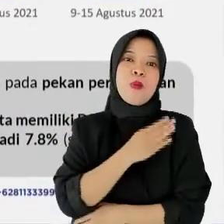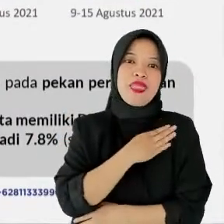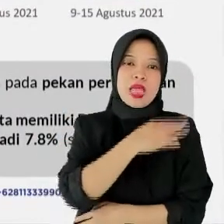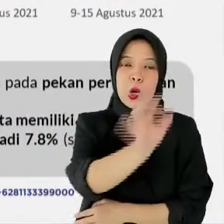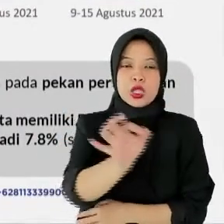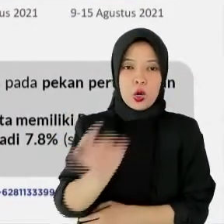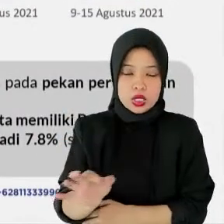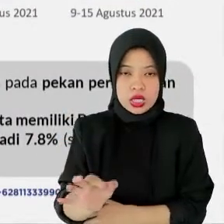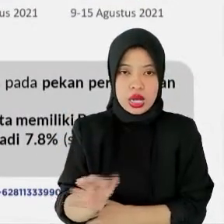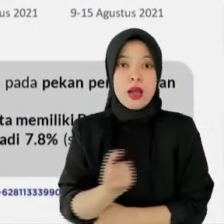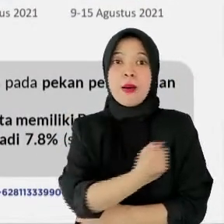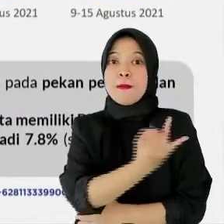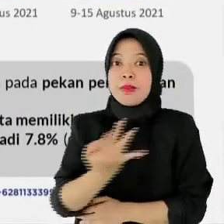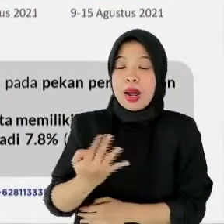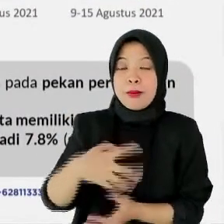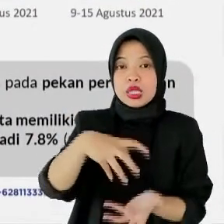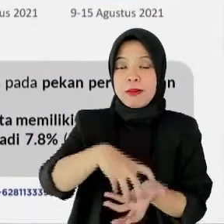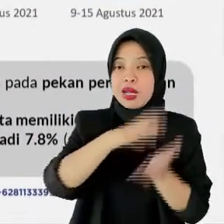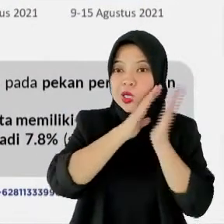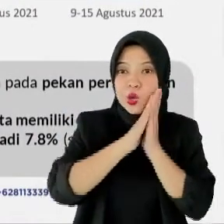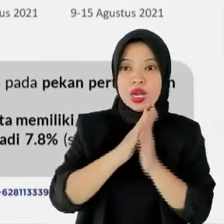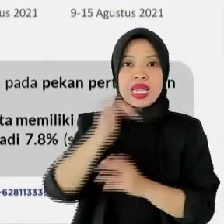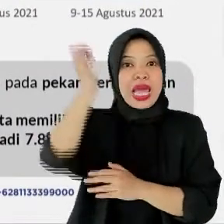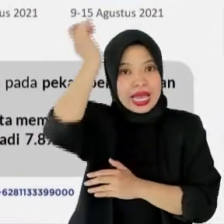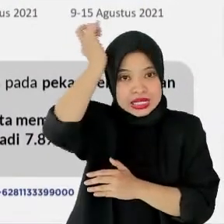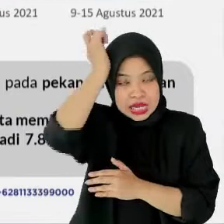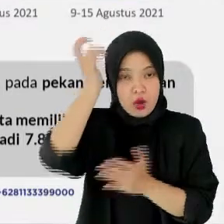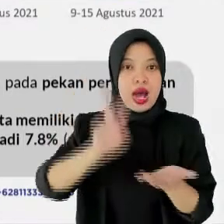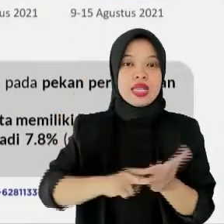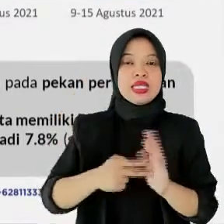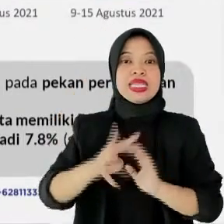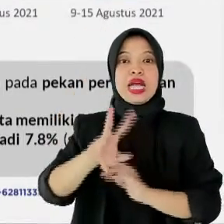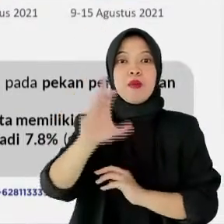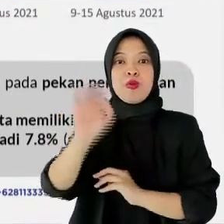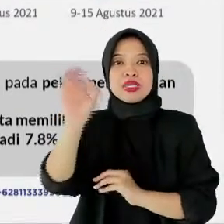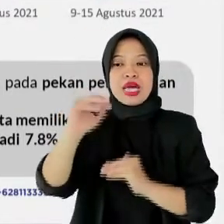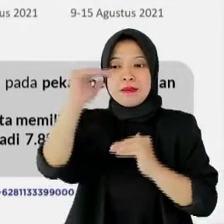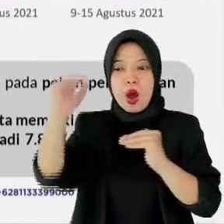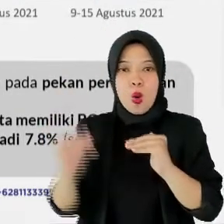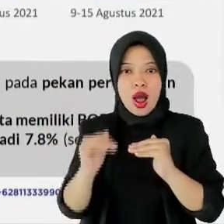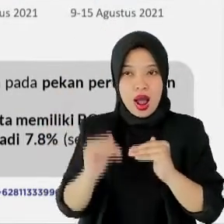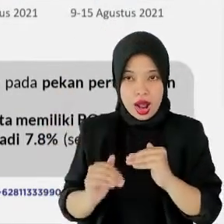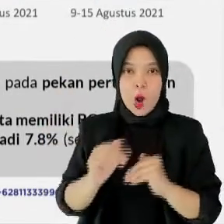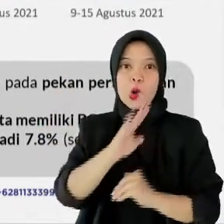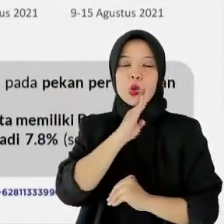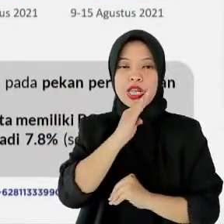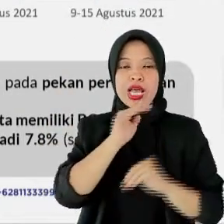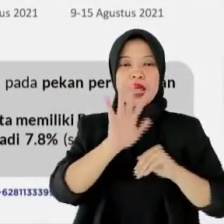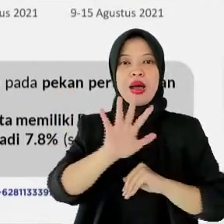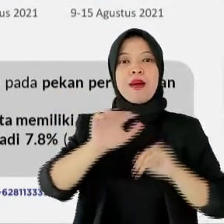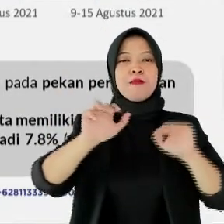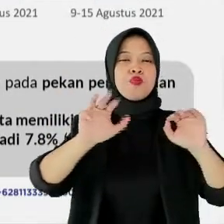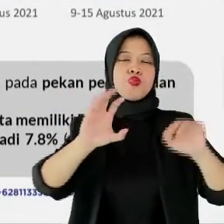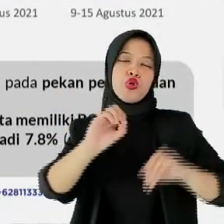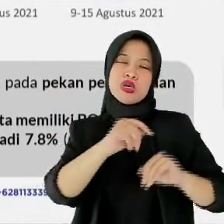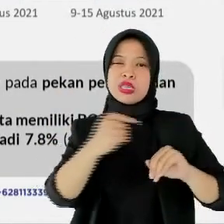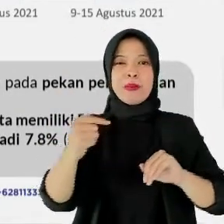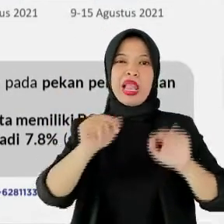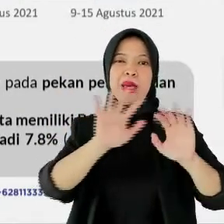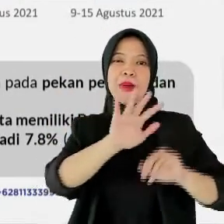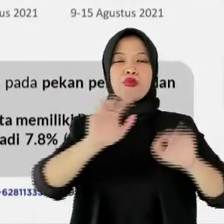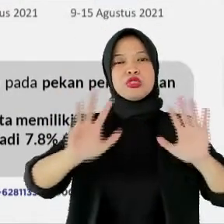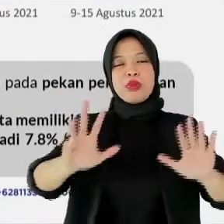banyak kabupaten kota dengan BOR, kalau hijau berarti di bawah 30%, kuning di antara 30-59%,